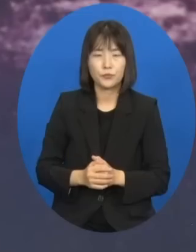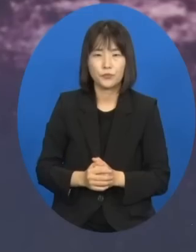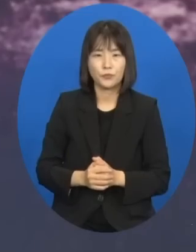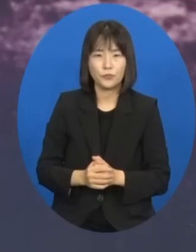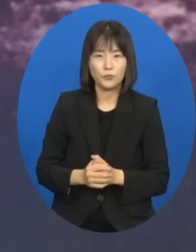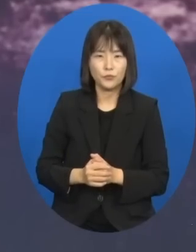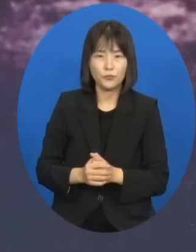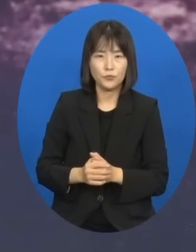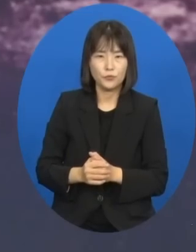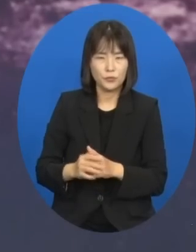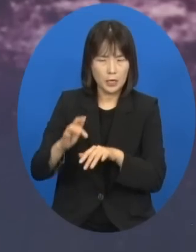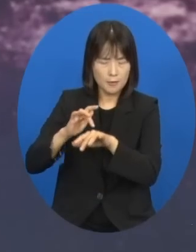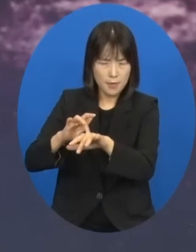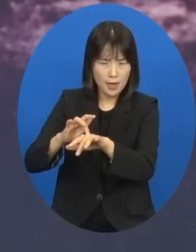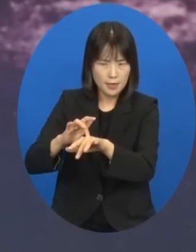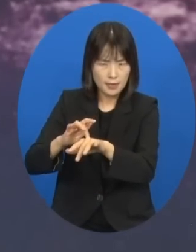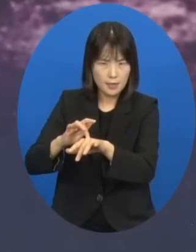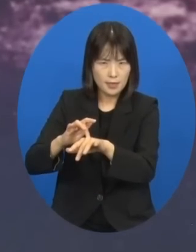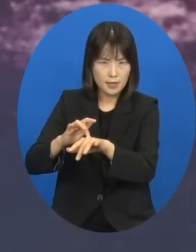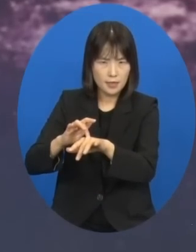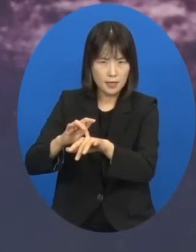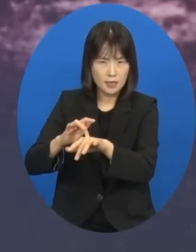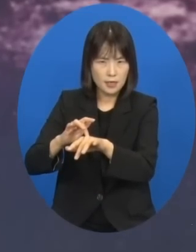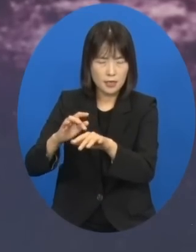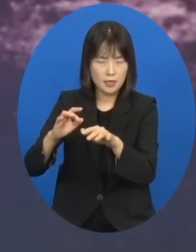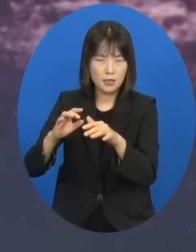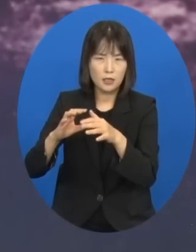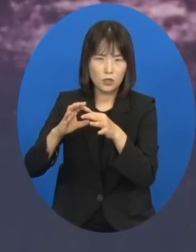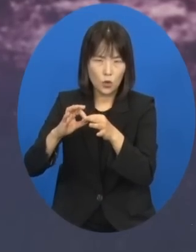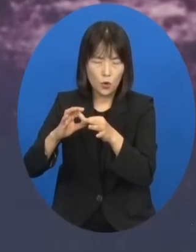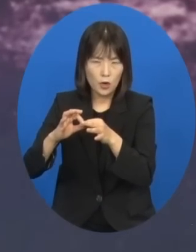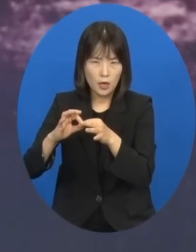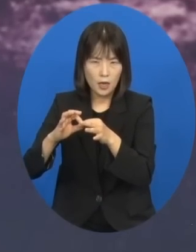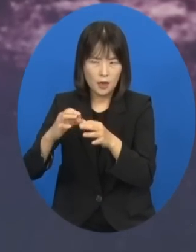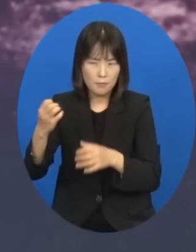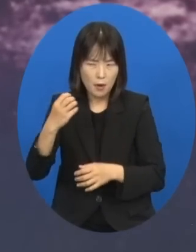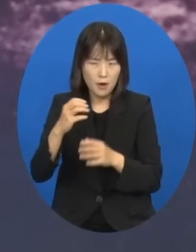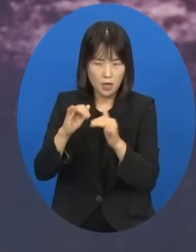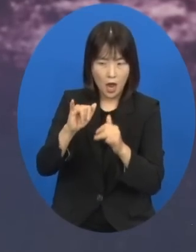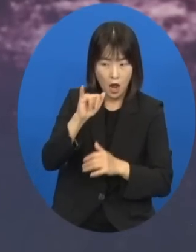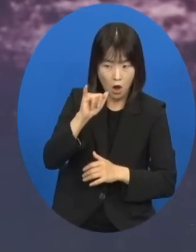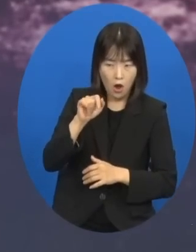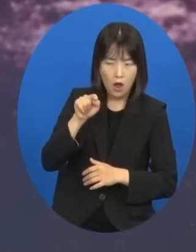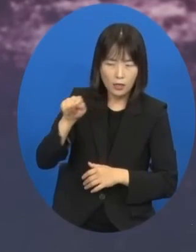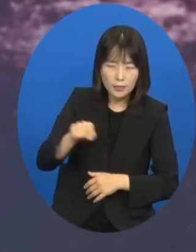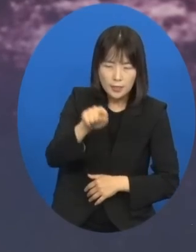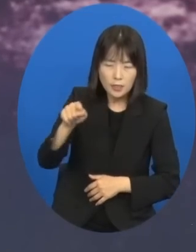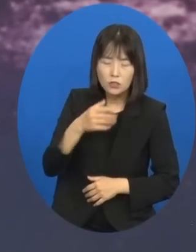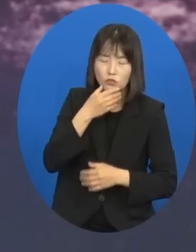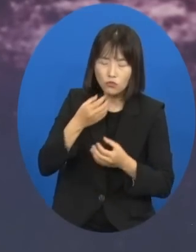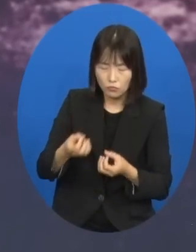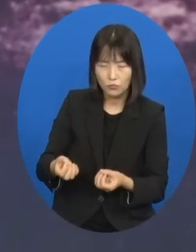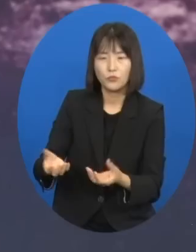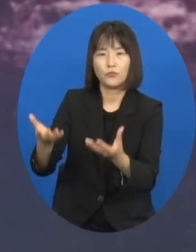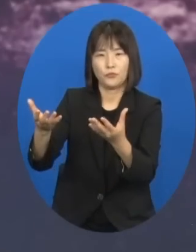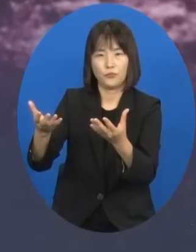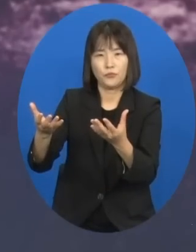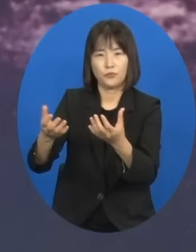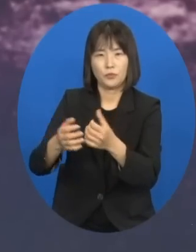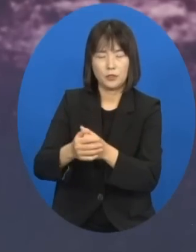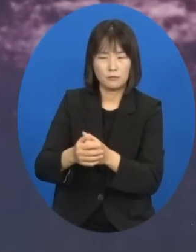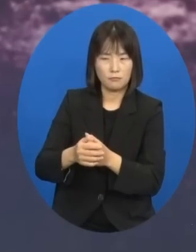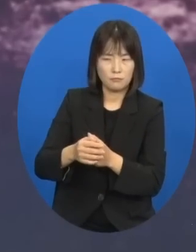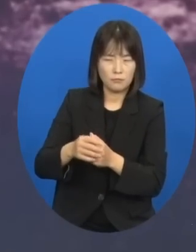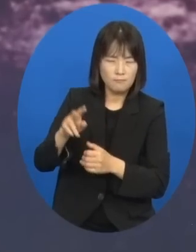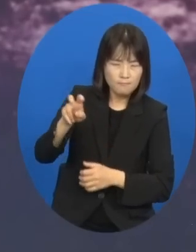마귀의 입술로 쓰임받는 사람들이 있다면 여러분 그들을 오히려 축복하시길 바랍니다.